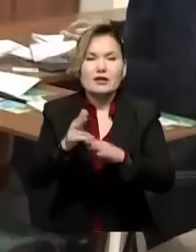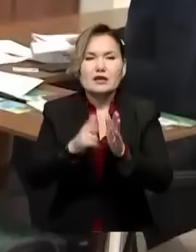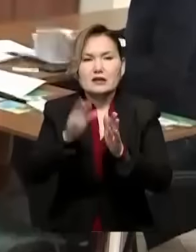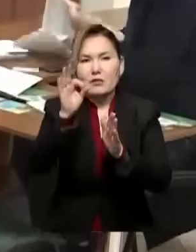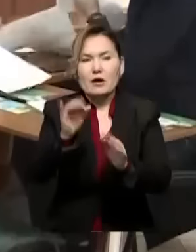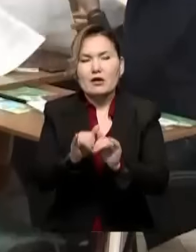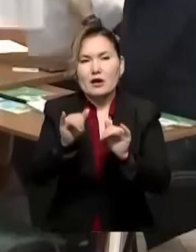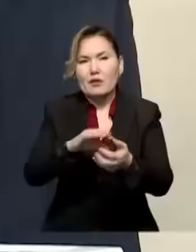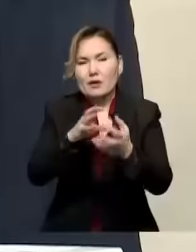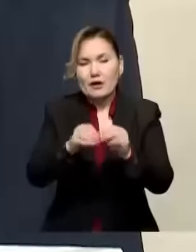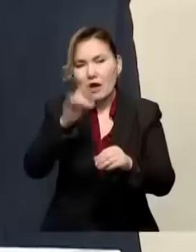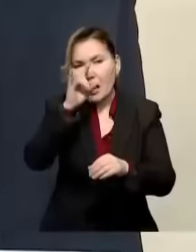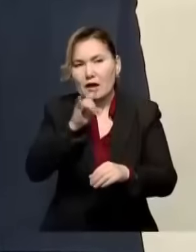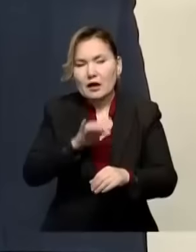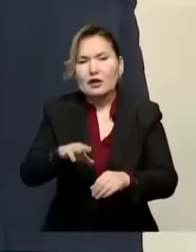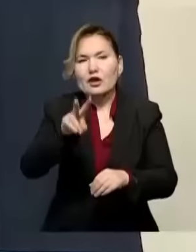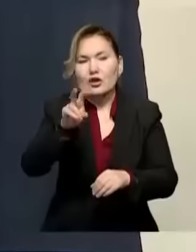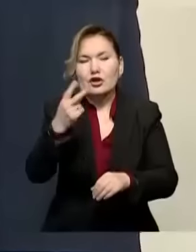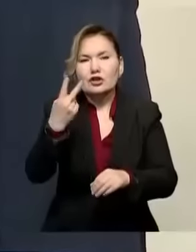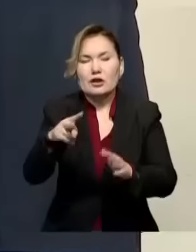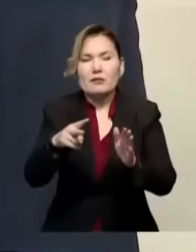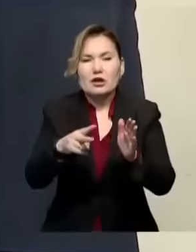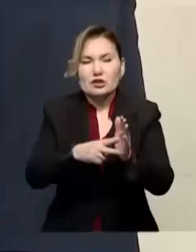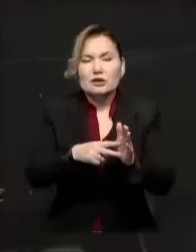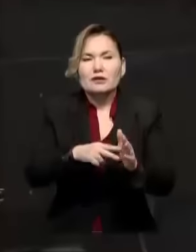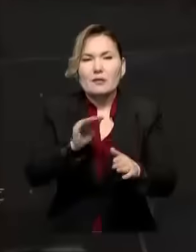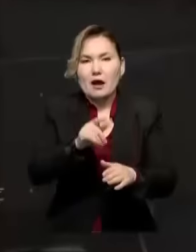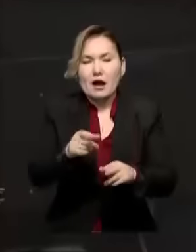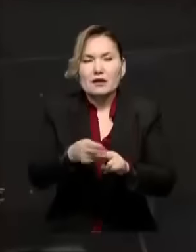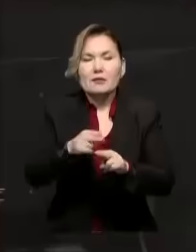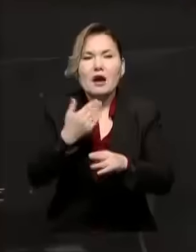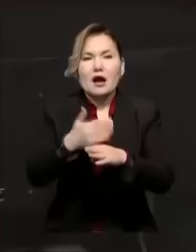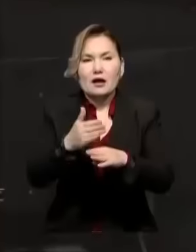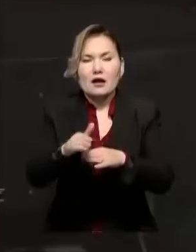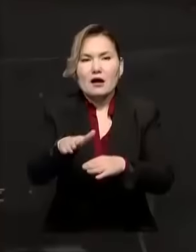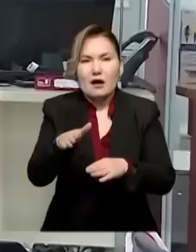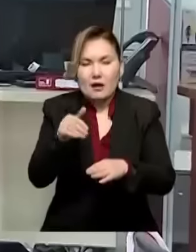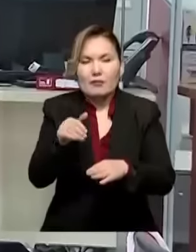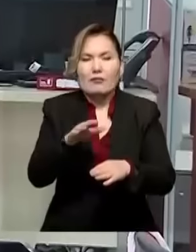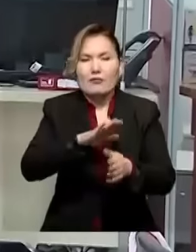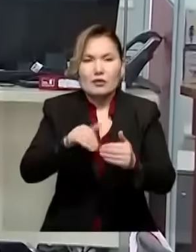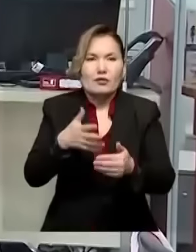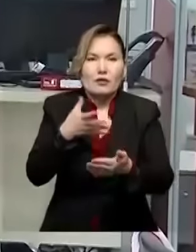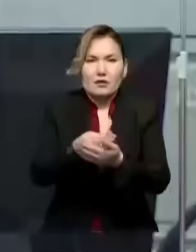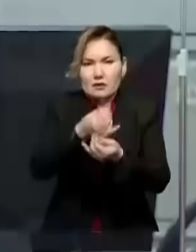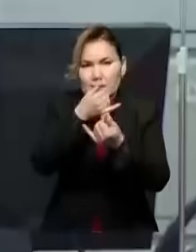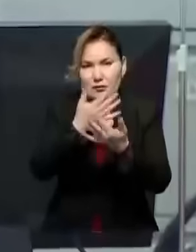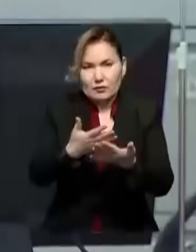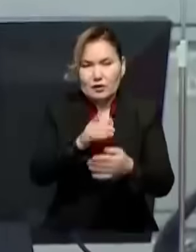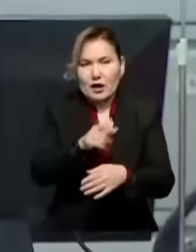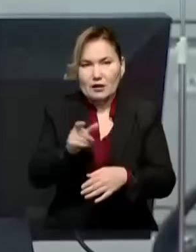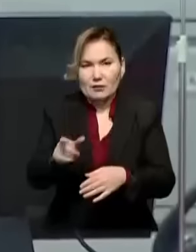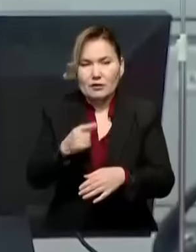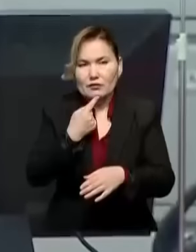80%-ға жеткен. Елде 227 мың адам қысқа мерзімге онлайн кредит алып, қарызын қайтара алмай отыр. Рухани Асқар, Серік